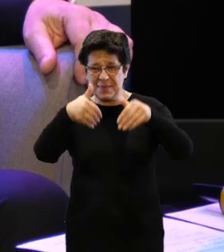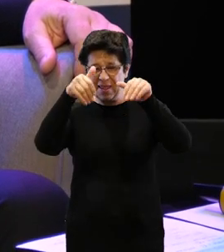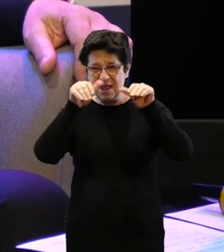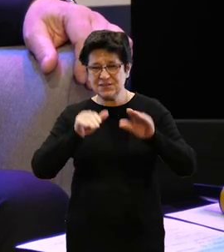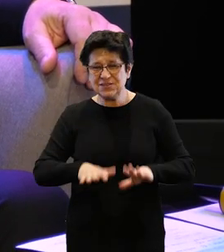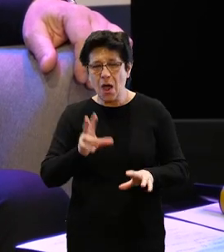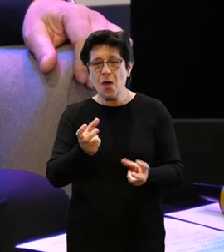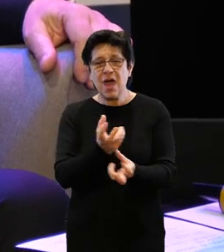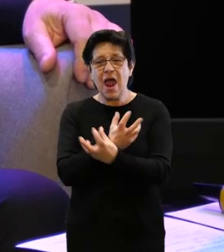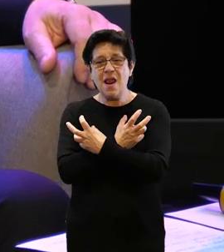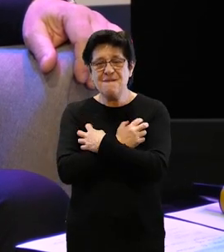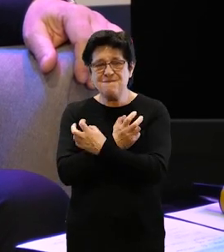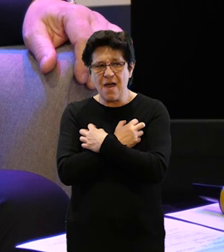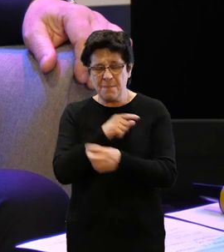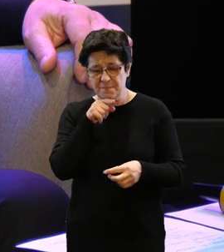panią